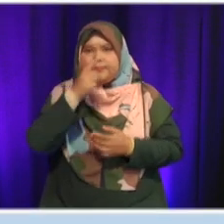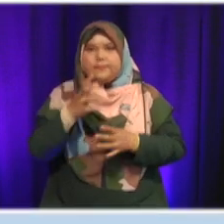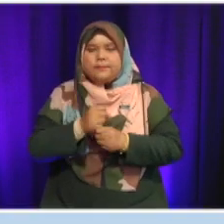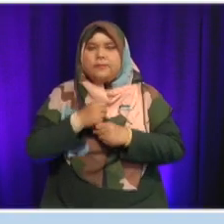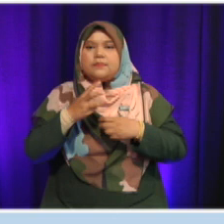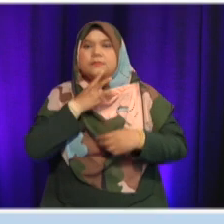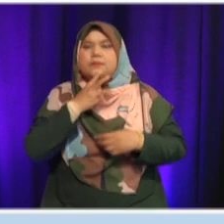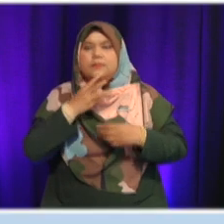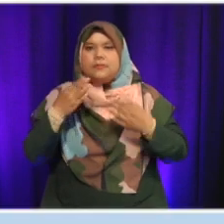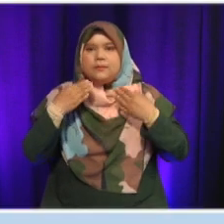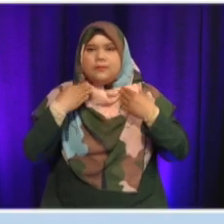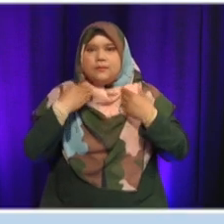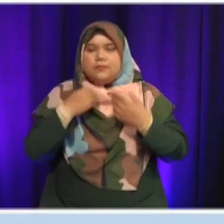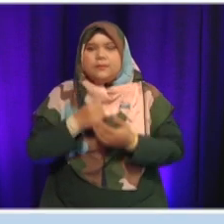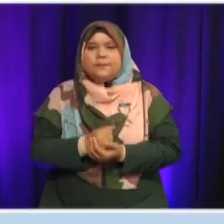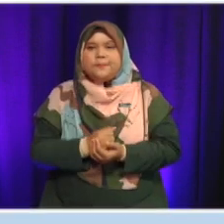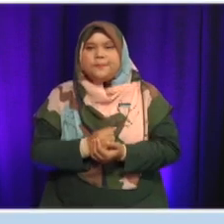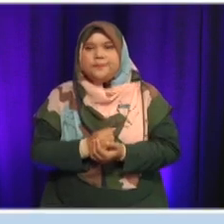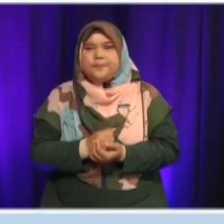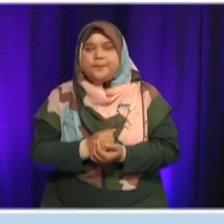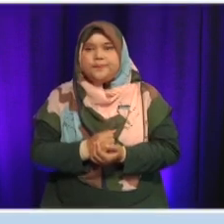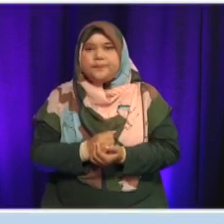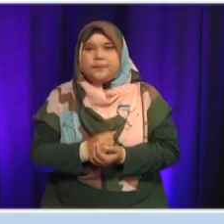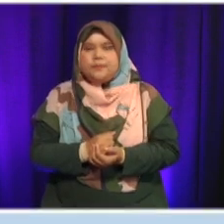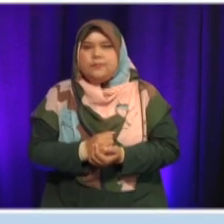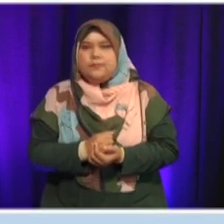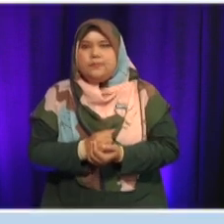dalam posisi coklat air panas sangat penting